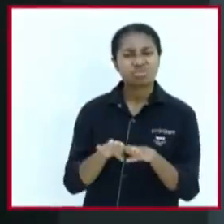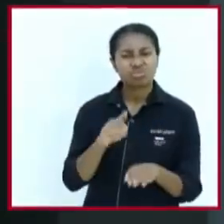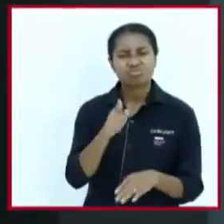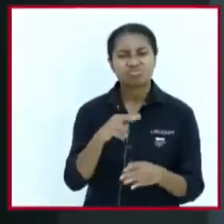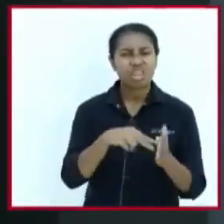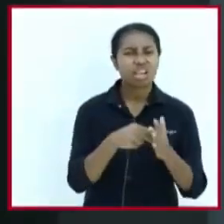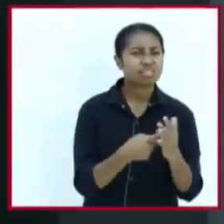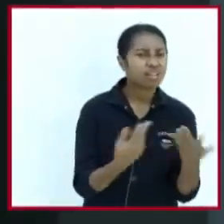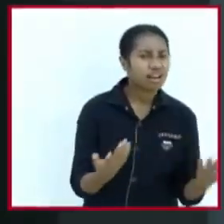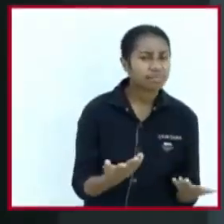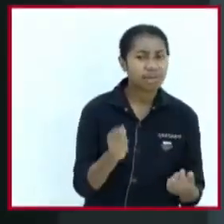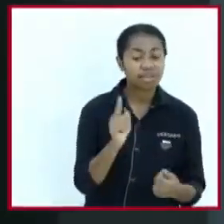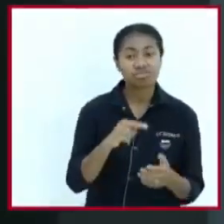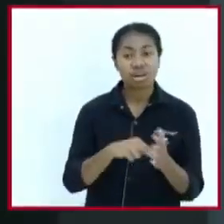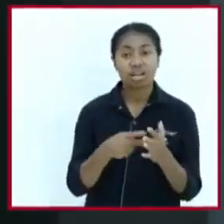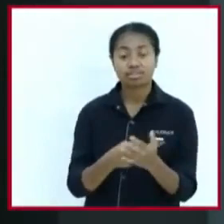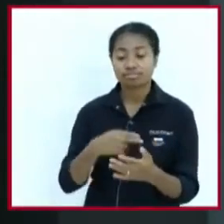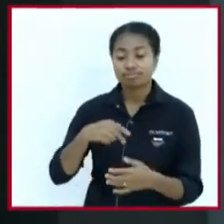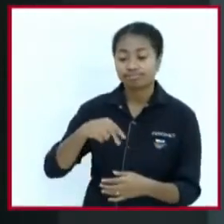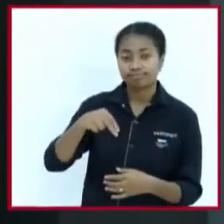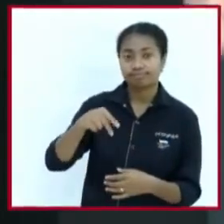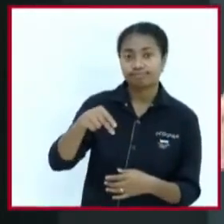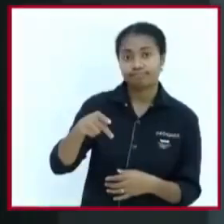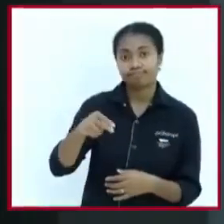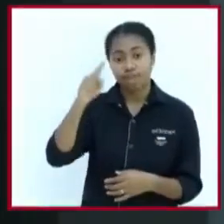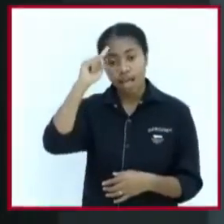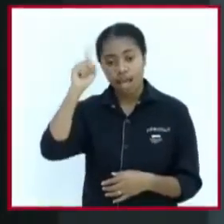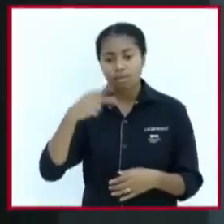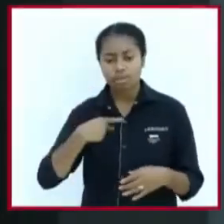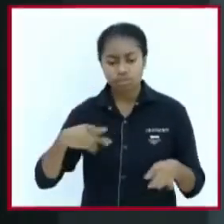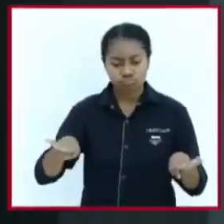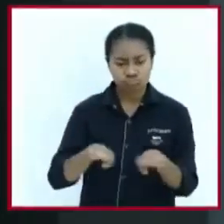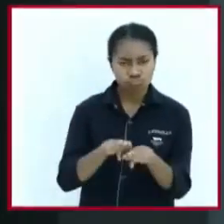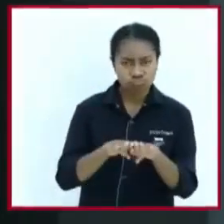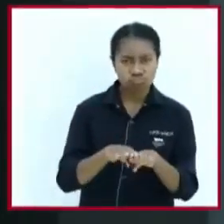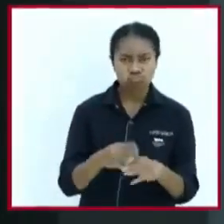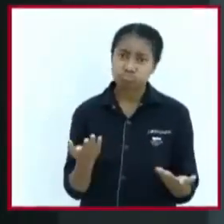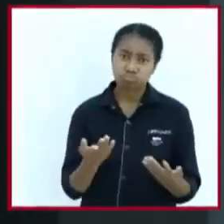artinya adalah Jalan kepada alam masih tertutup